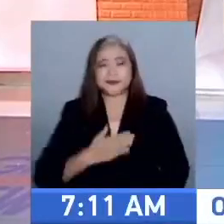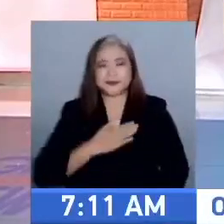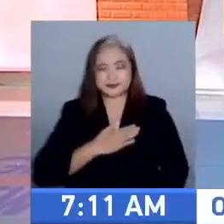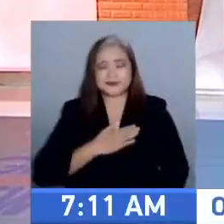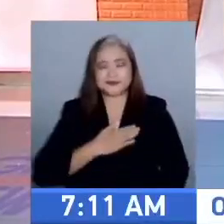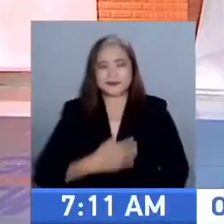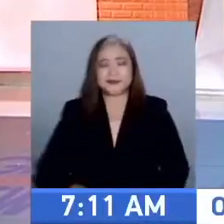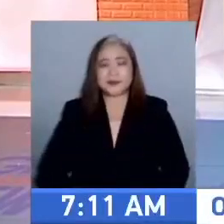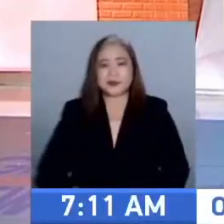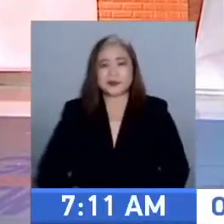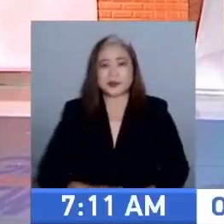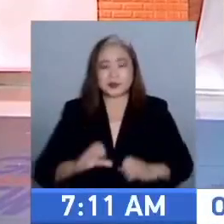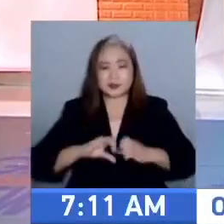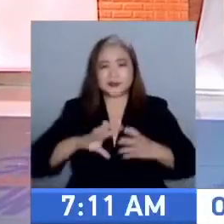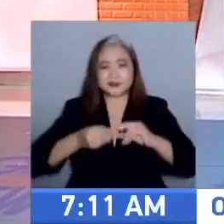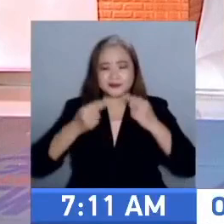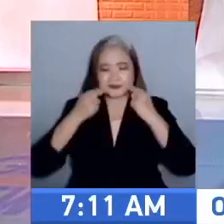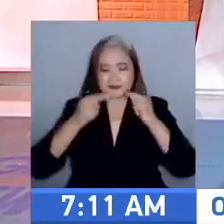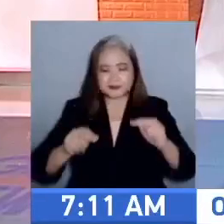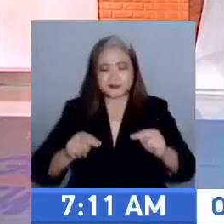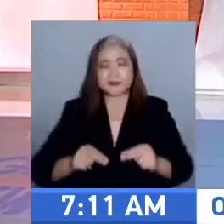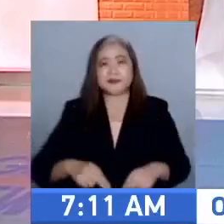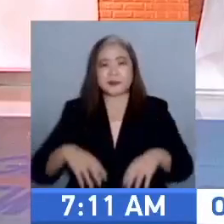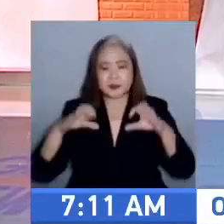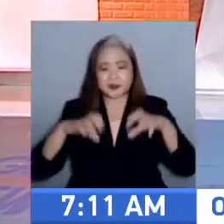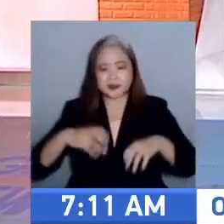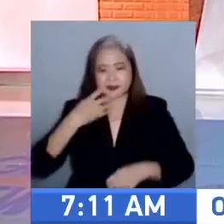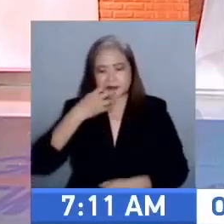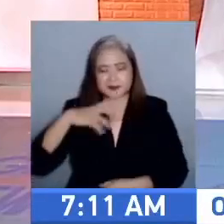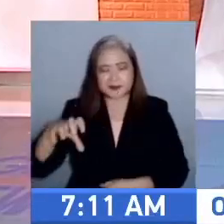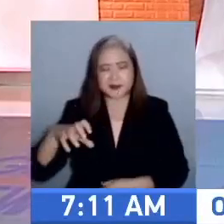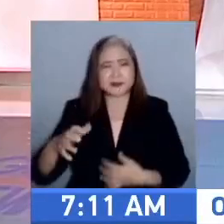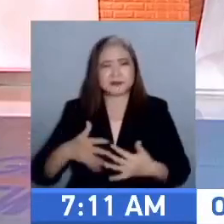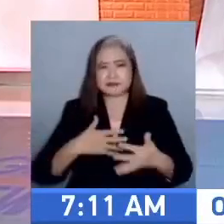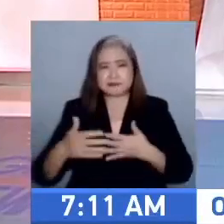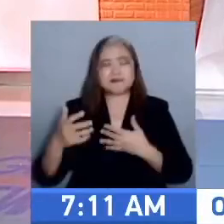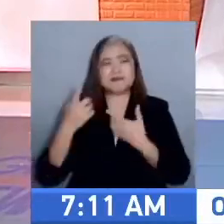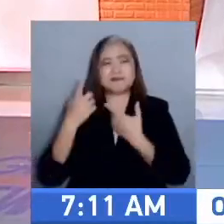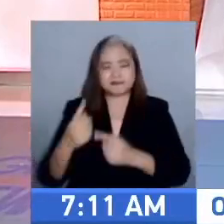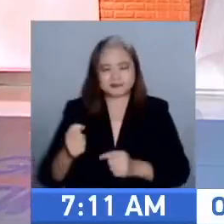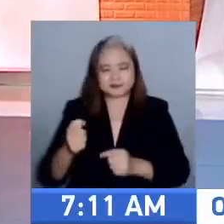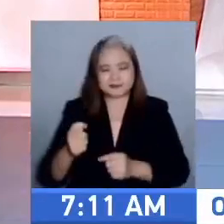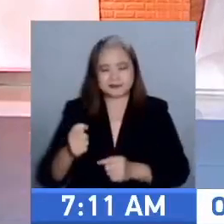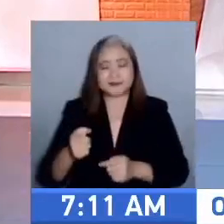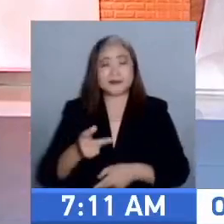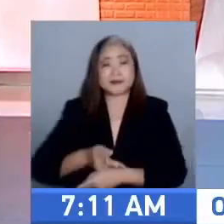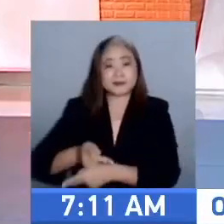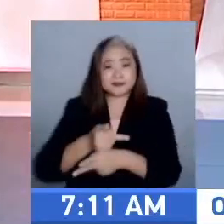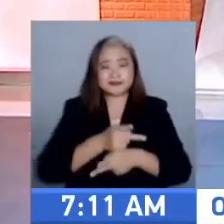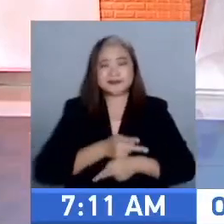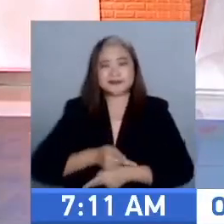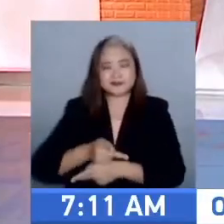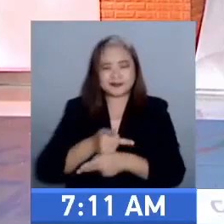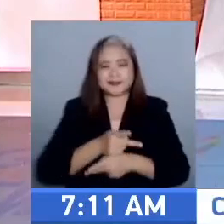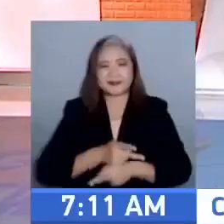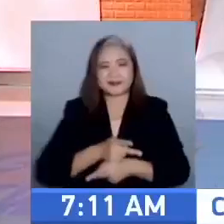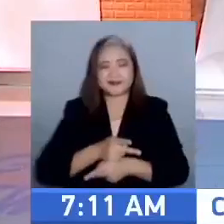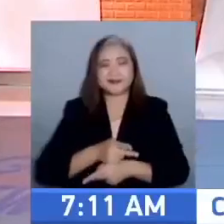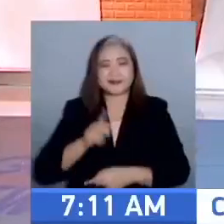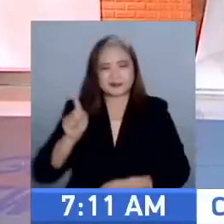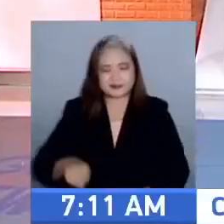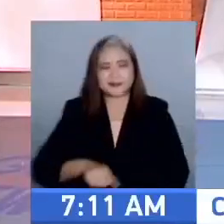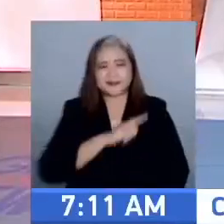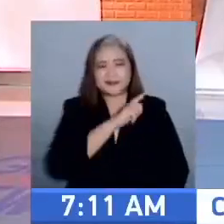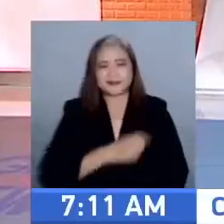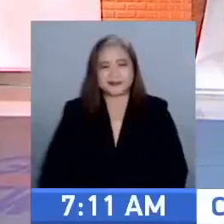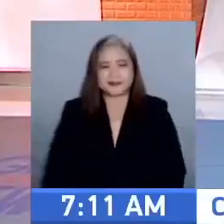GMA Integrated News Weather Center. Maasahan ano man ang panahon. Know the weather before you go para mike safe